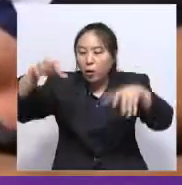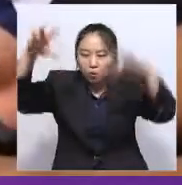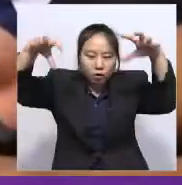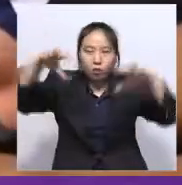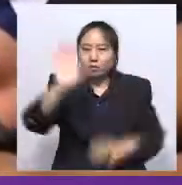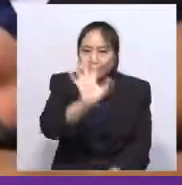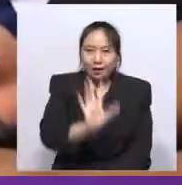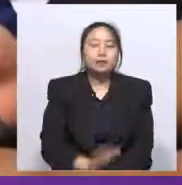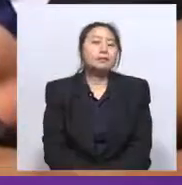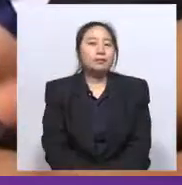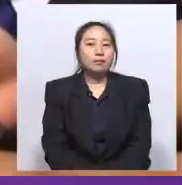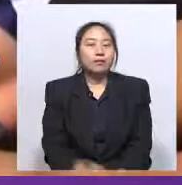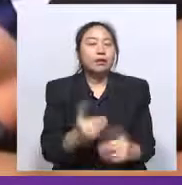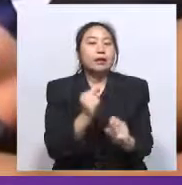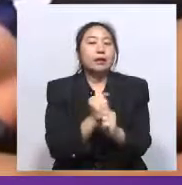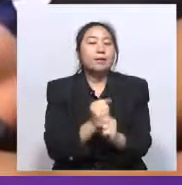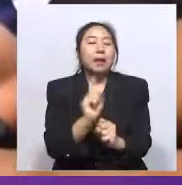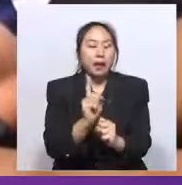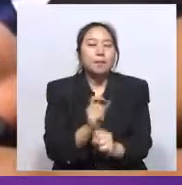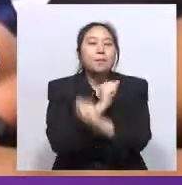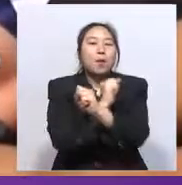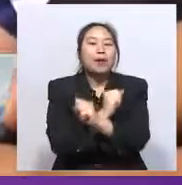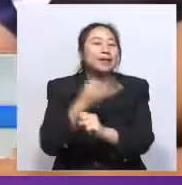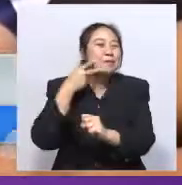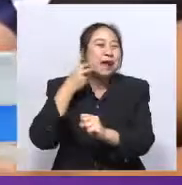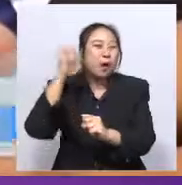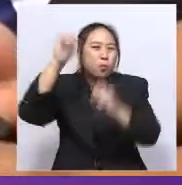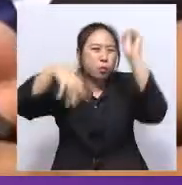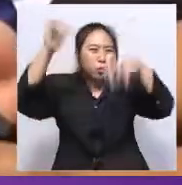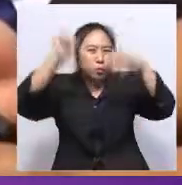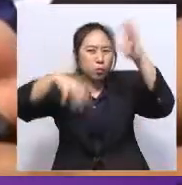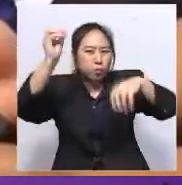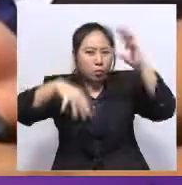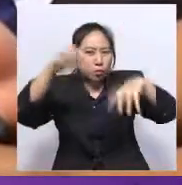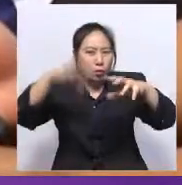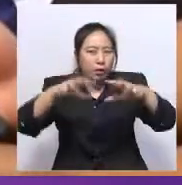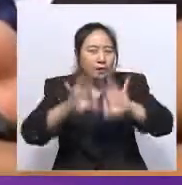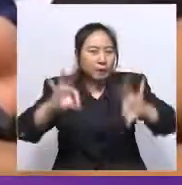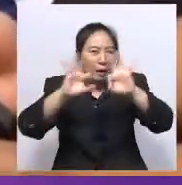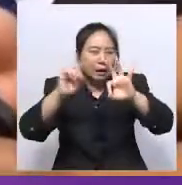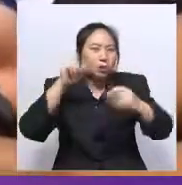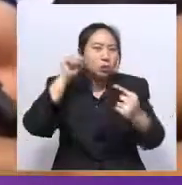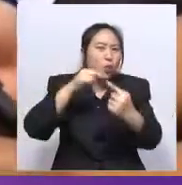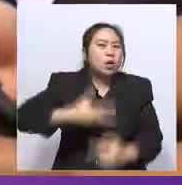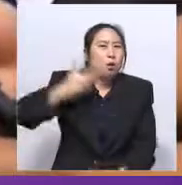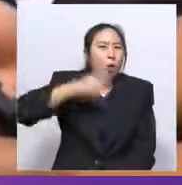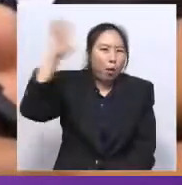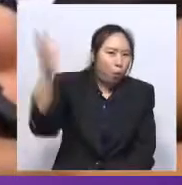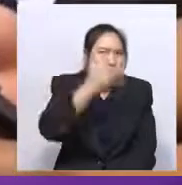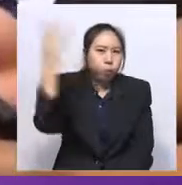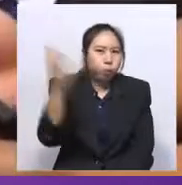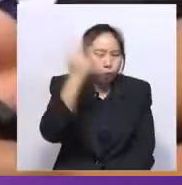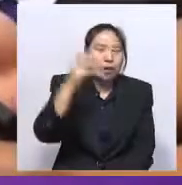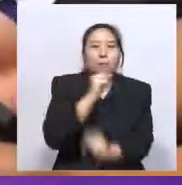การกับเราทำยับยั้งลูกเห็บที่ลงโดยเฉพาะพายุฤดูร้อนซึ่งช่วงนี้กำลังจะเกิด